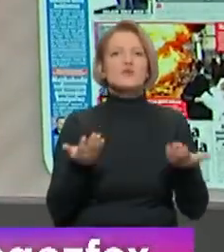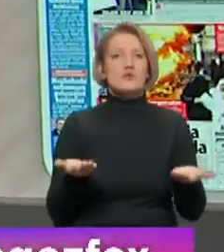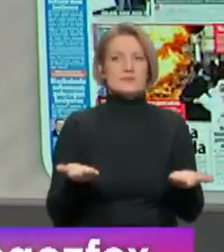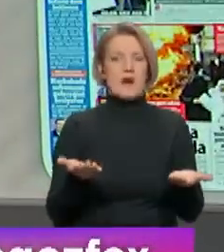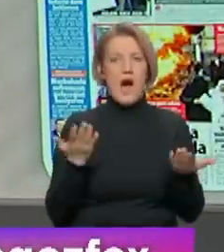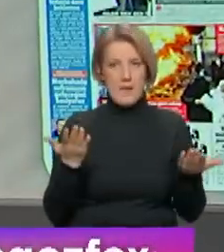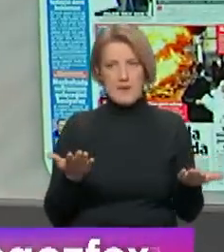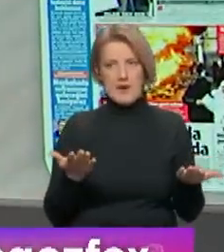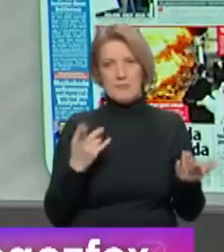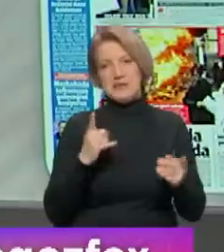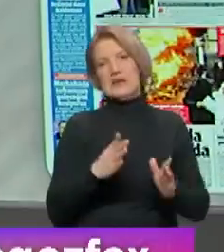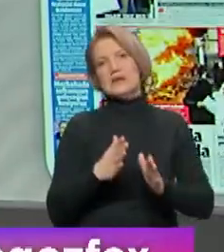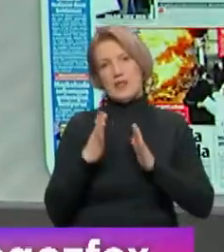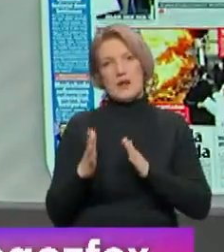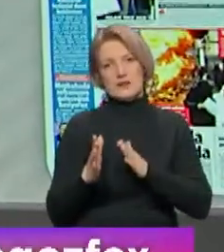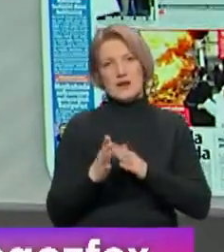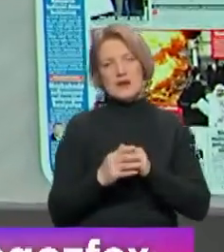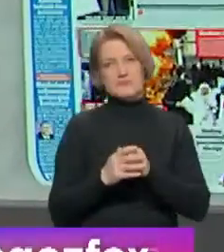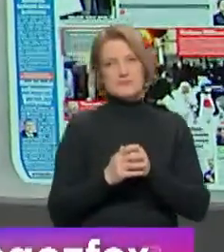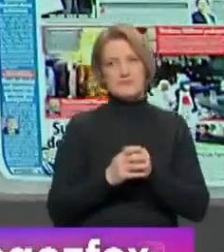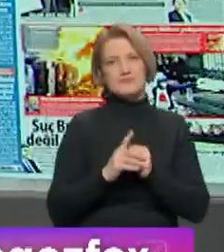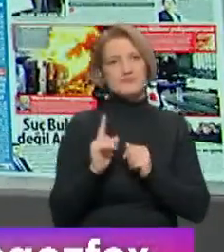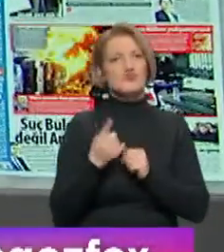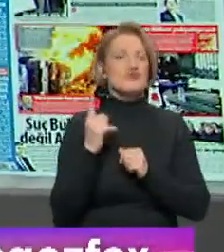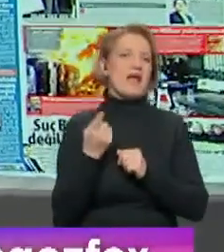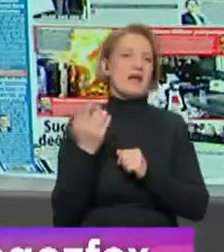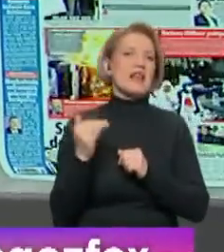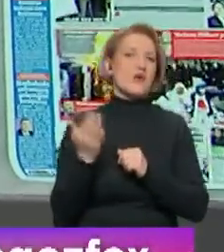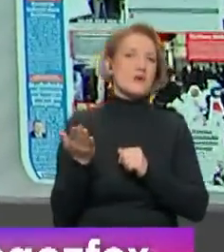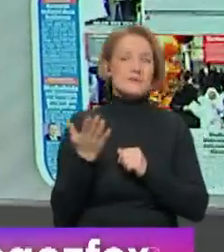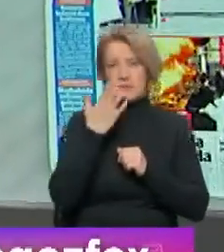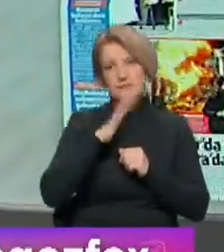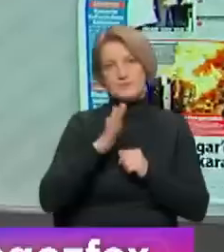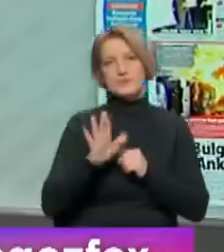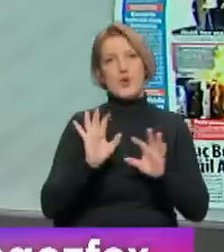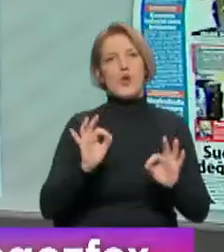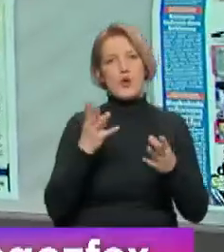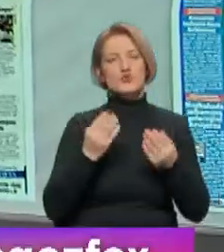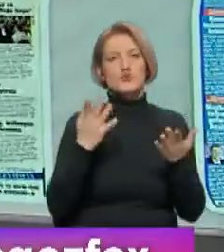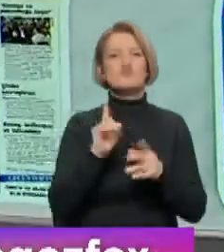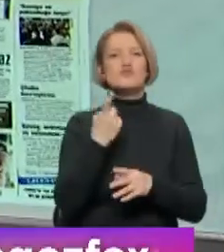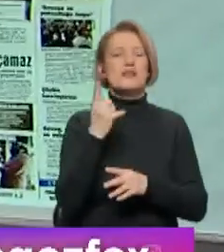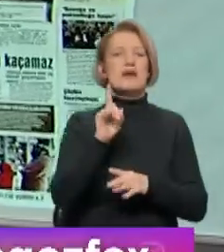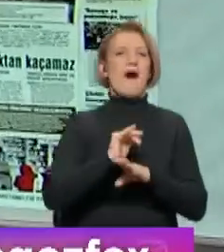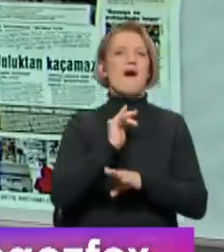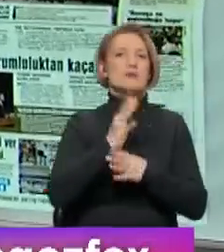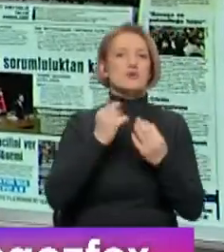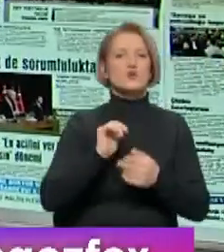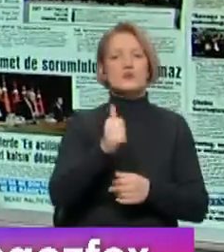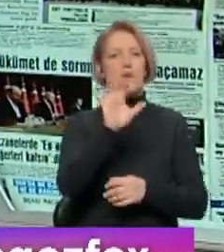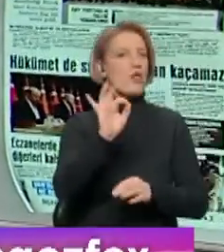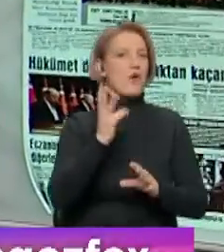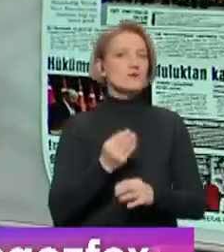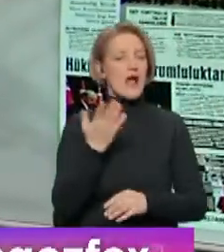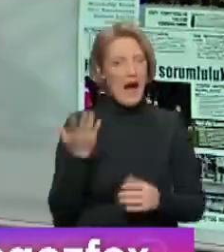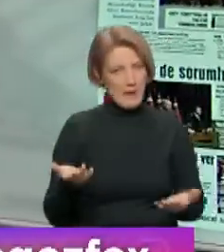ama bir yandan da bir yandan da müjdeler müjdeleri bekliyoruz Öyle olsun müjdeli bir hayatımız olsun günlerimiz öyle olsun